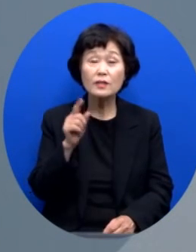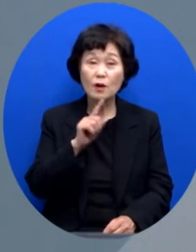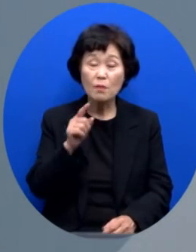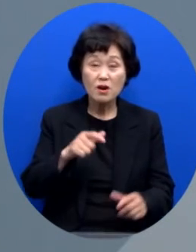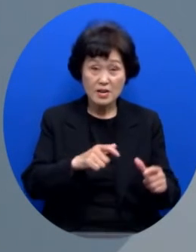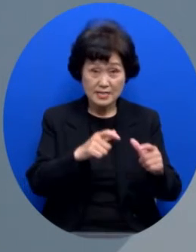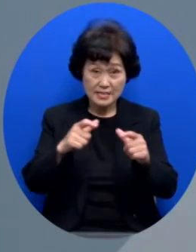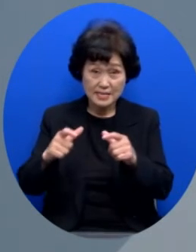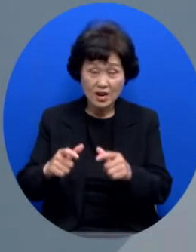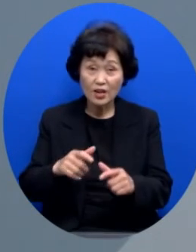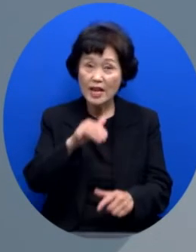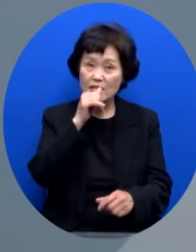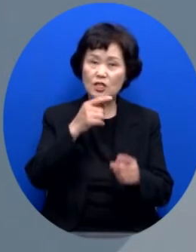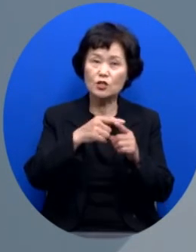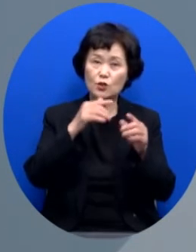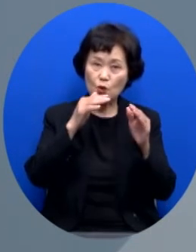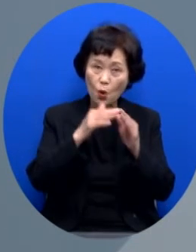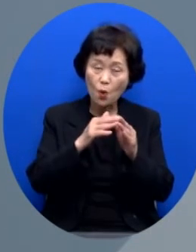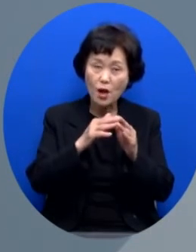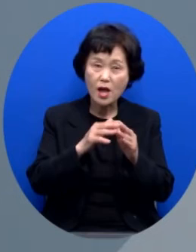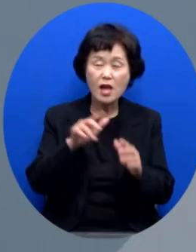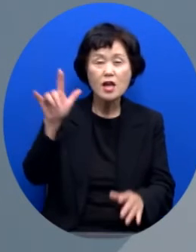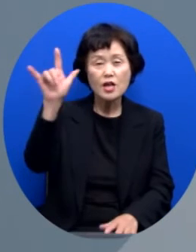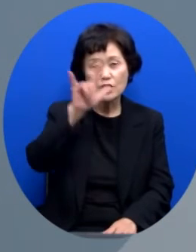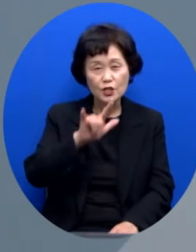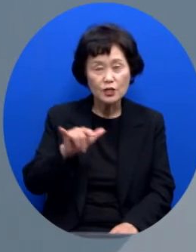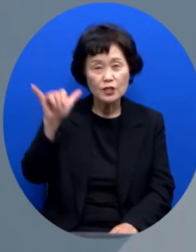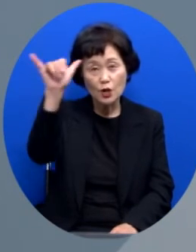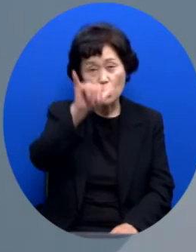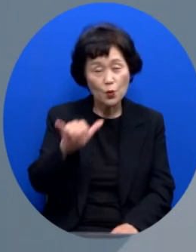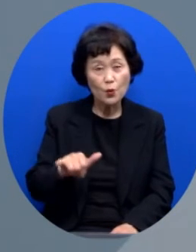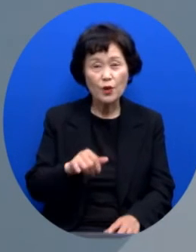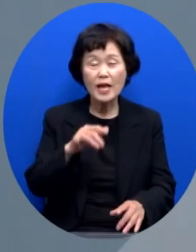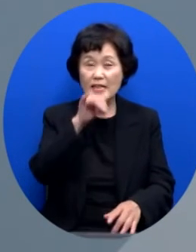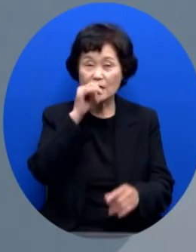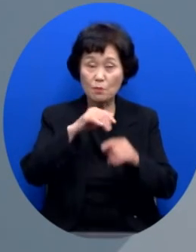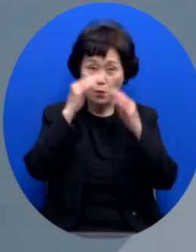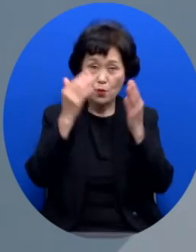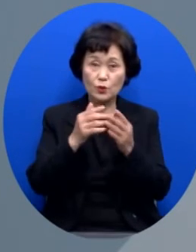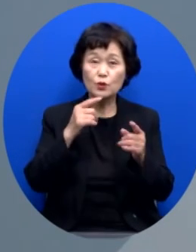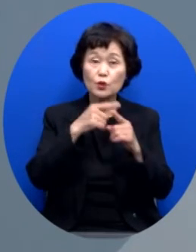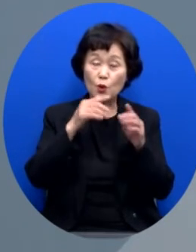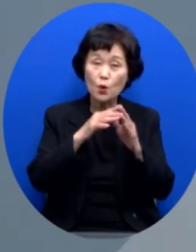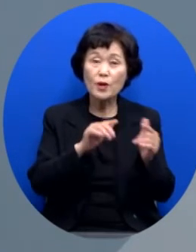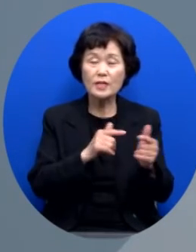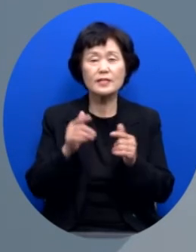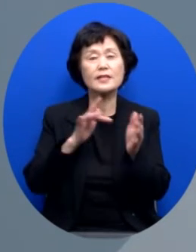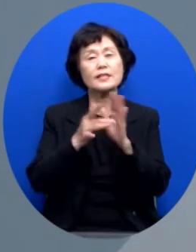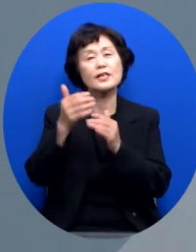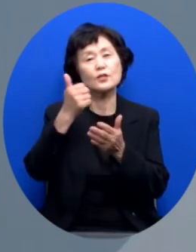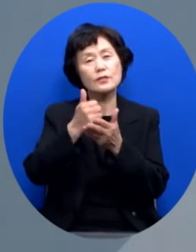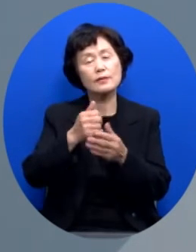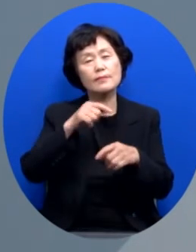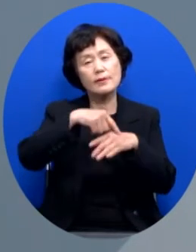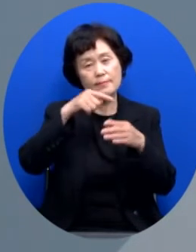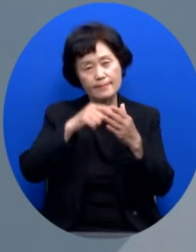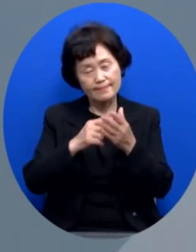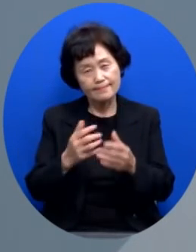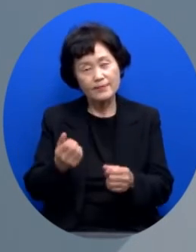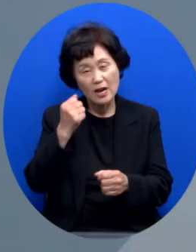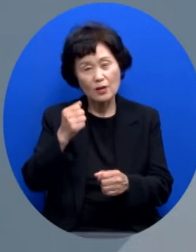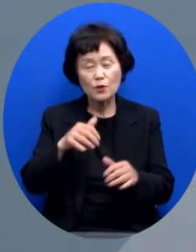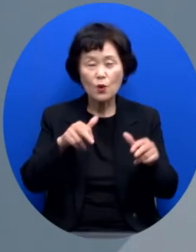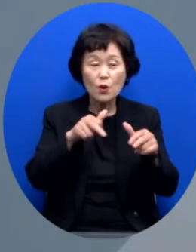지역에 있는 교회 또는 전국에 있는 모든 교회들이 예수님의 마음으로 그들을 바라보고 그들과 함께